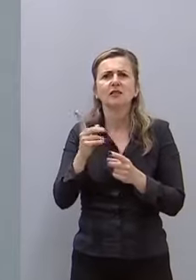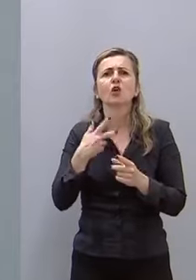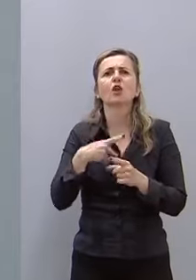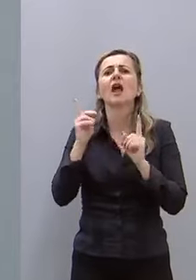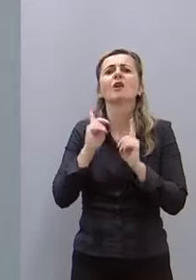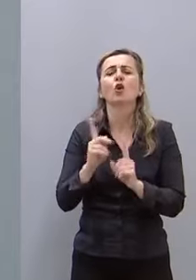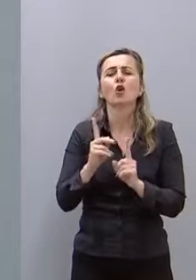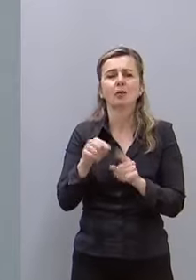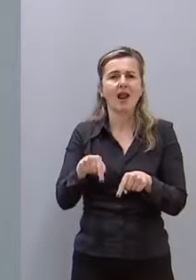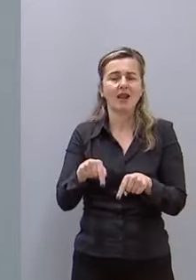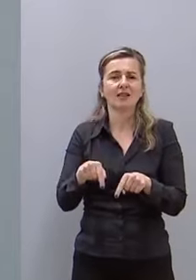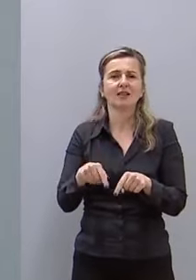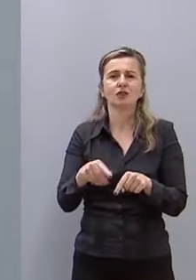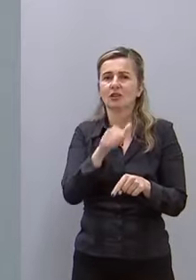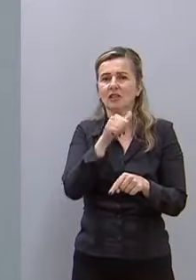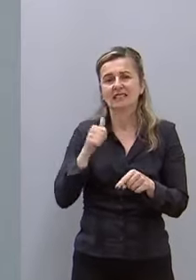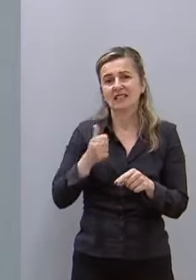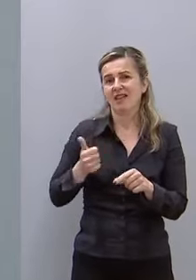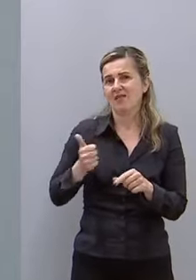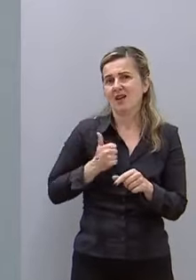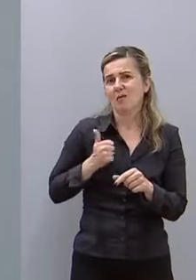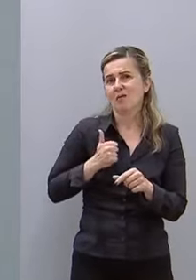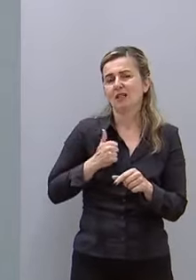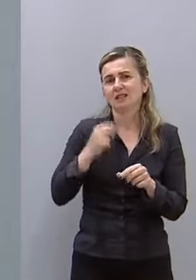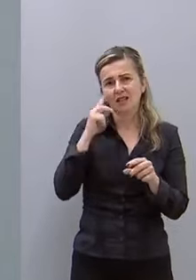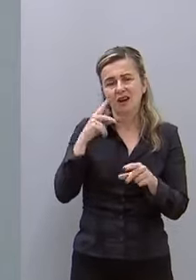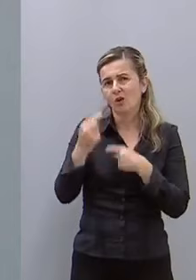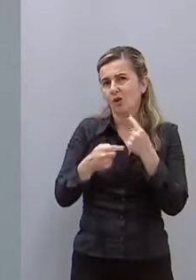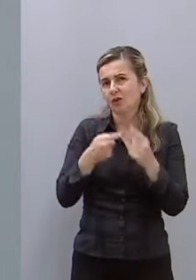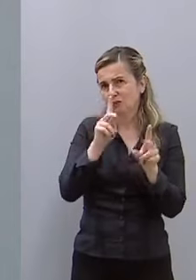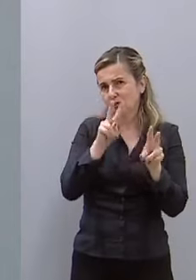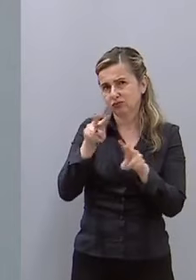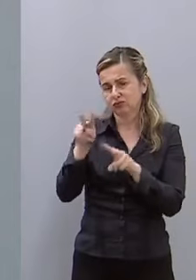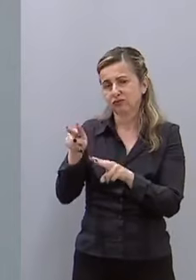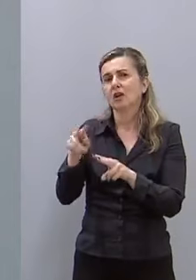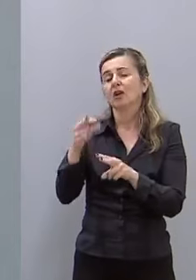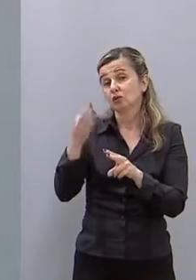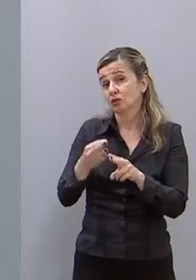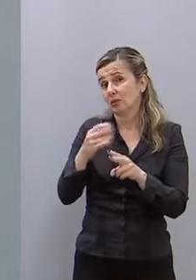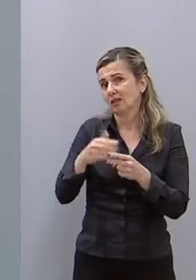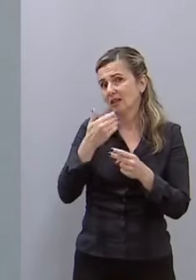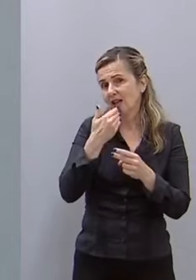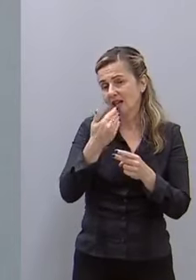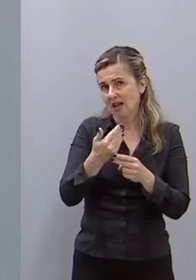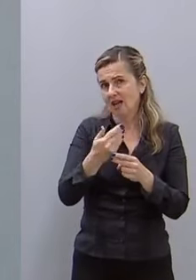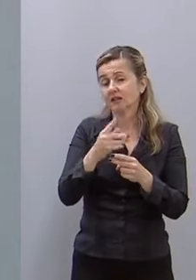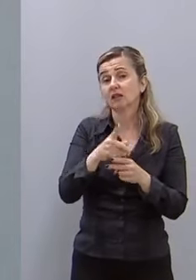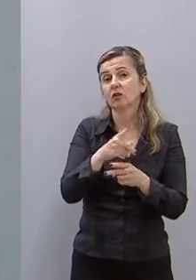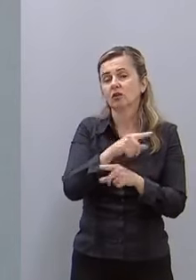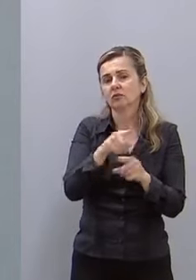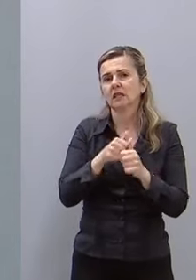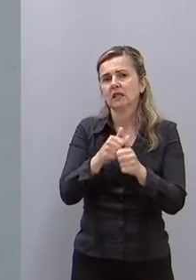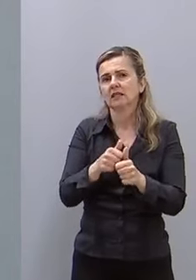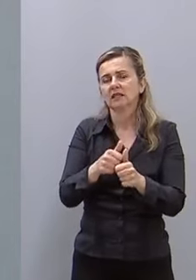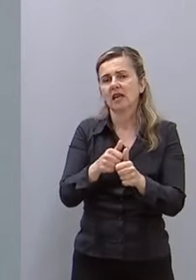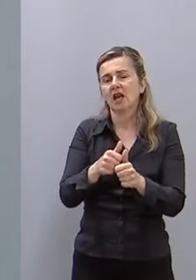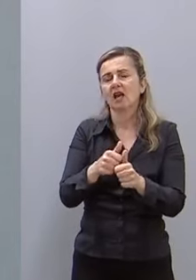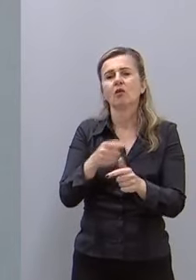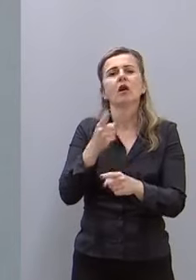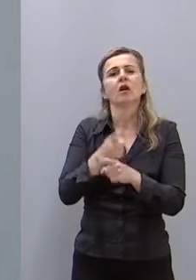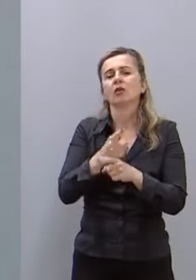e quindi le forze dell'ordine devono continuare giustamente li ringraziamo a fare il loro il loro dovere anche